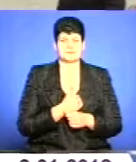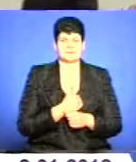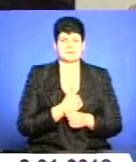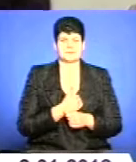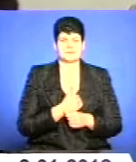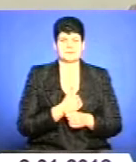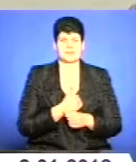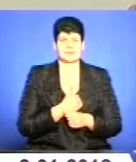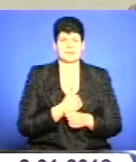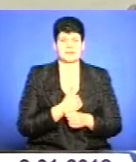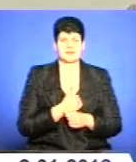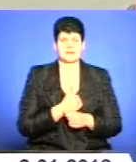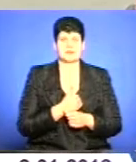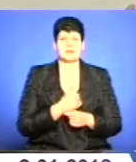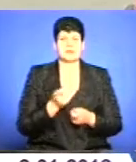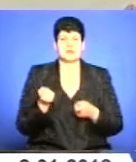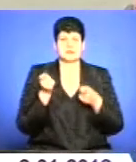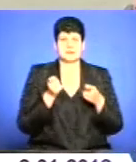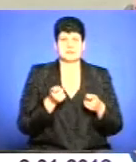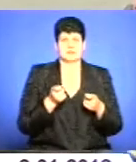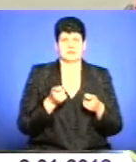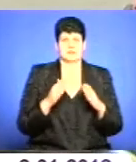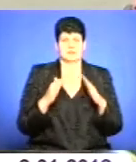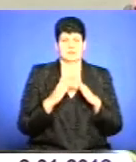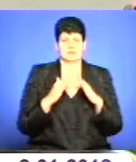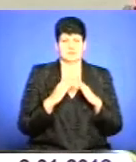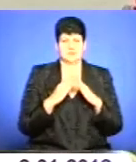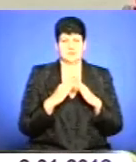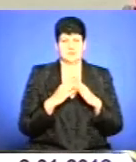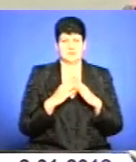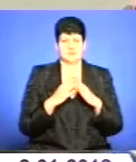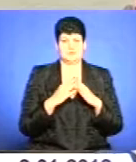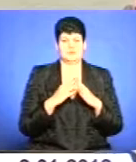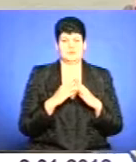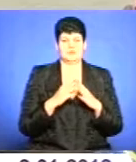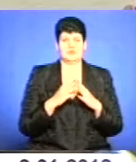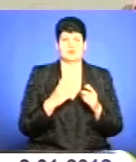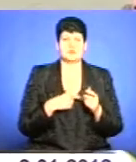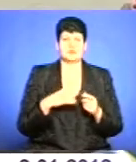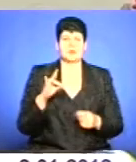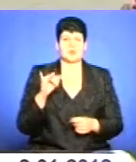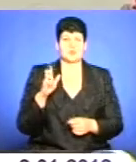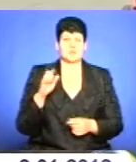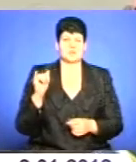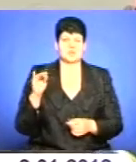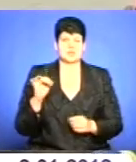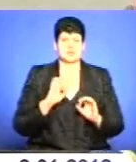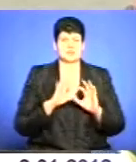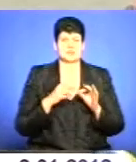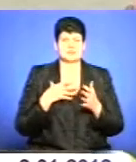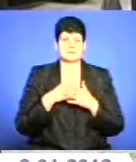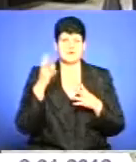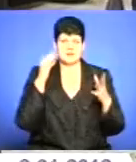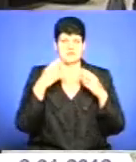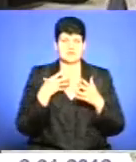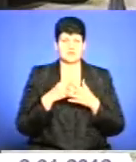і ці емоції до себе в Рубіжне та хочу розповісти свої враження своїй